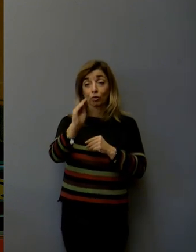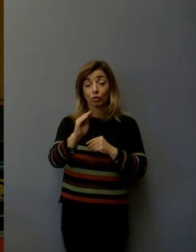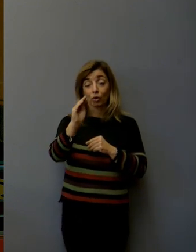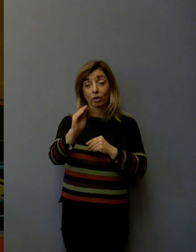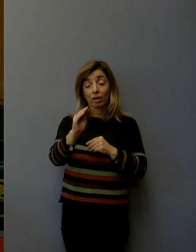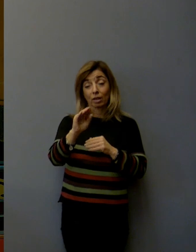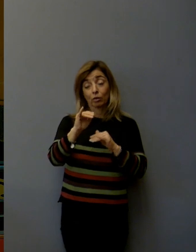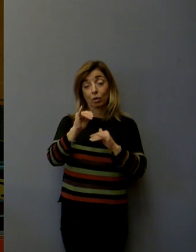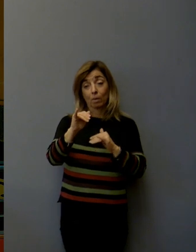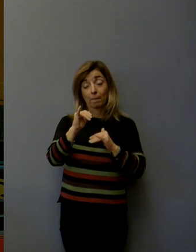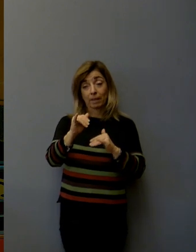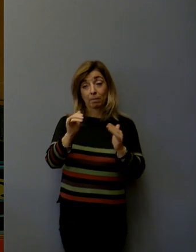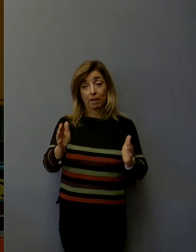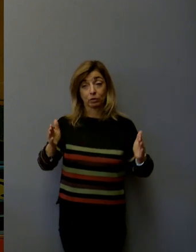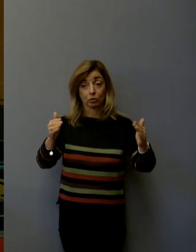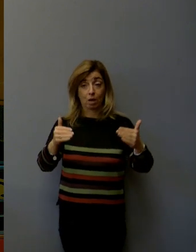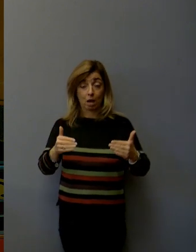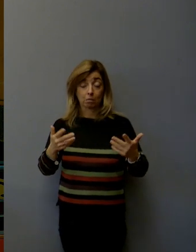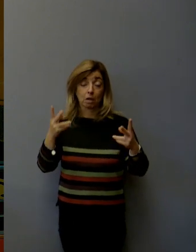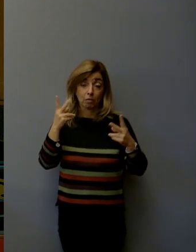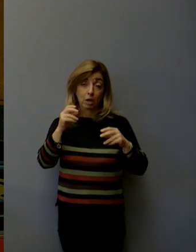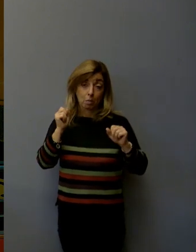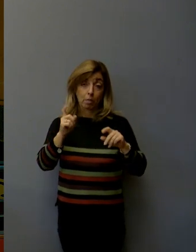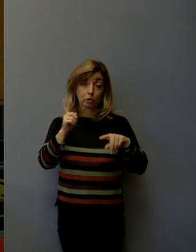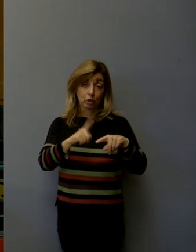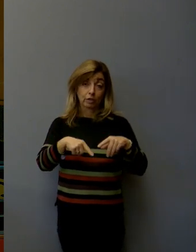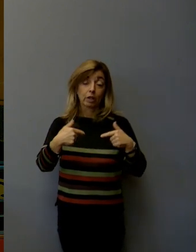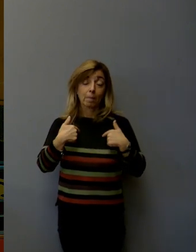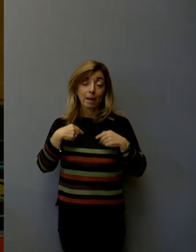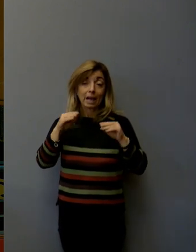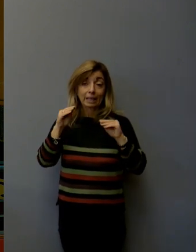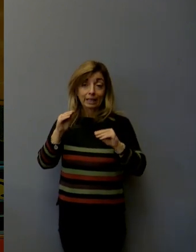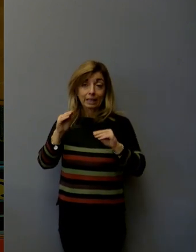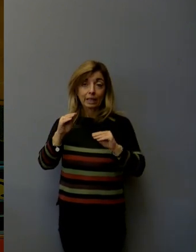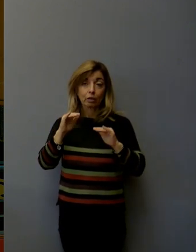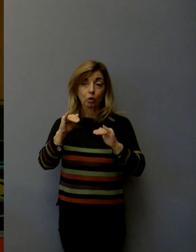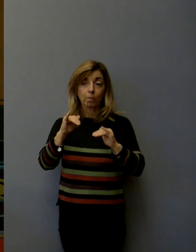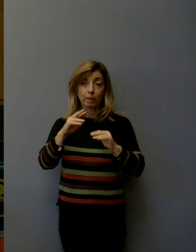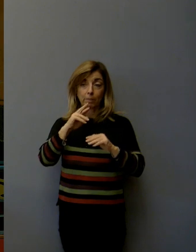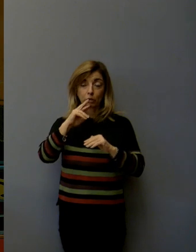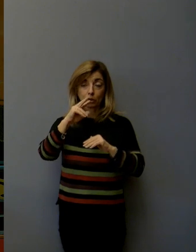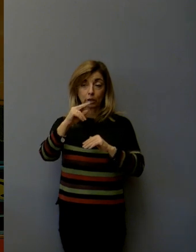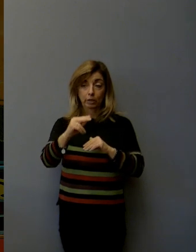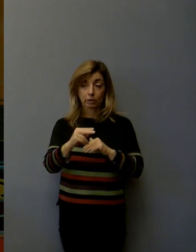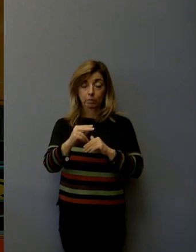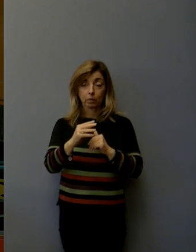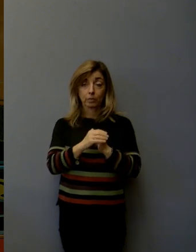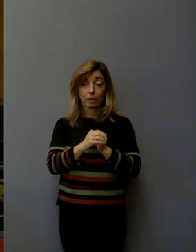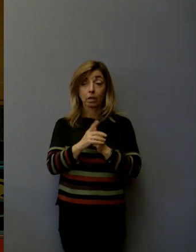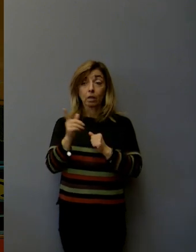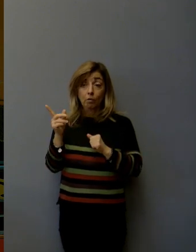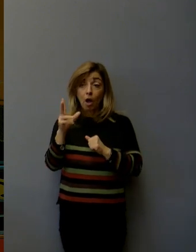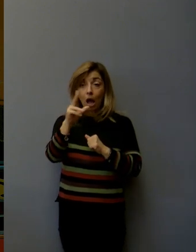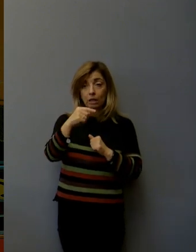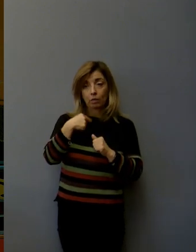potrei anche editarlo però chiedo il permesso di poter rispondere a quanto è stato affermato in questo momento allora